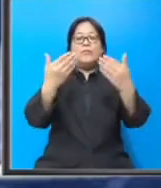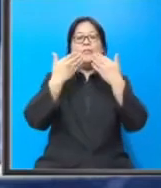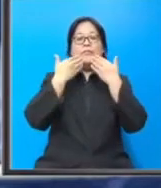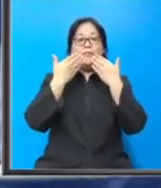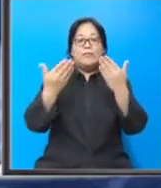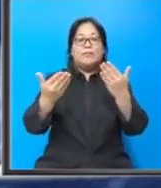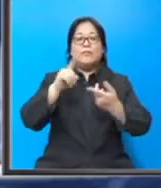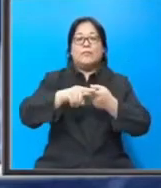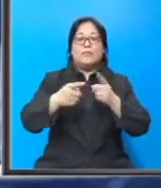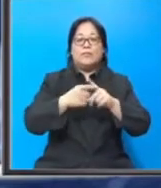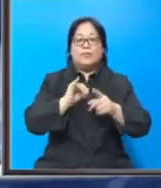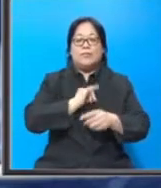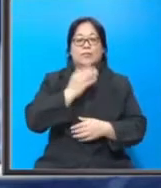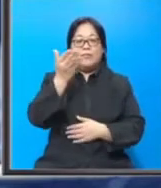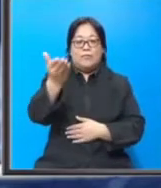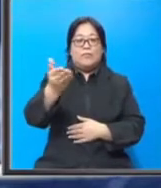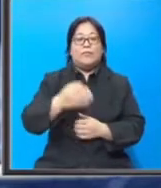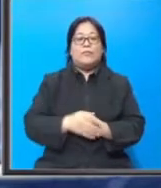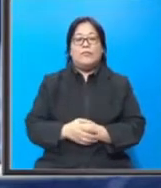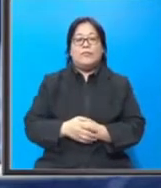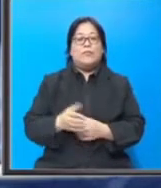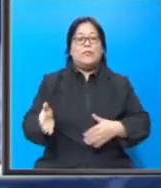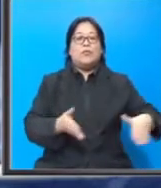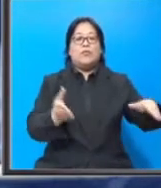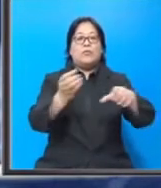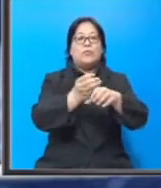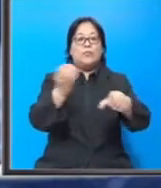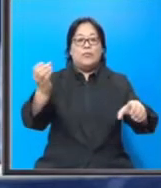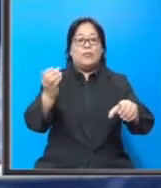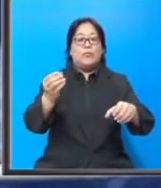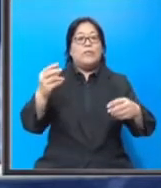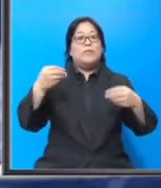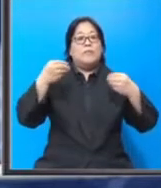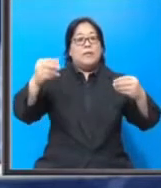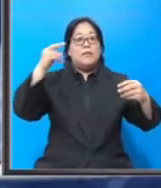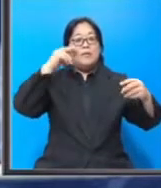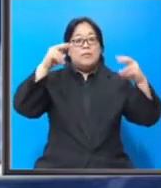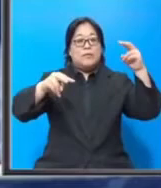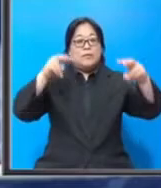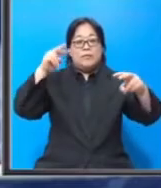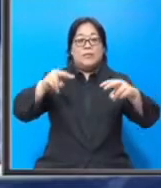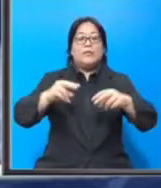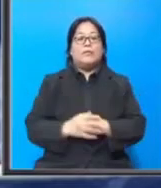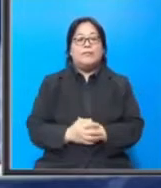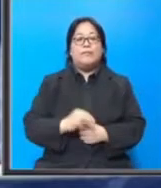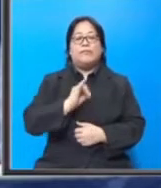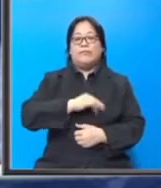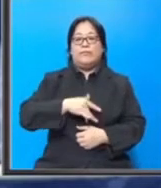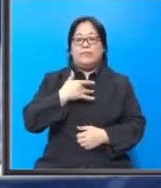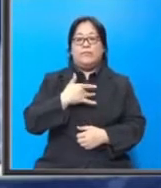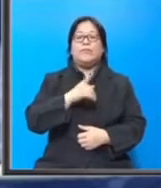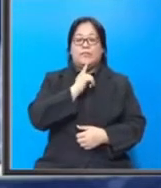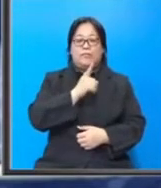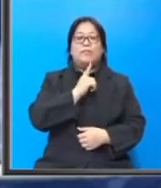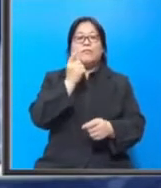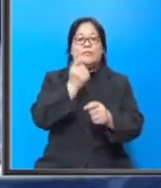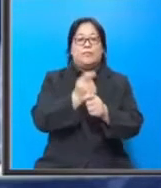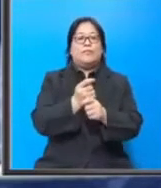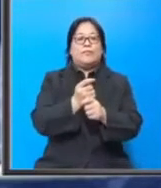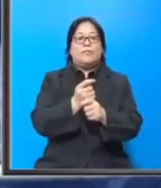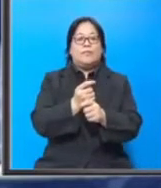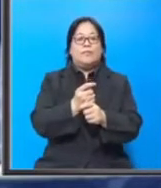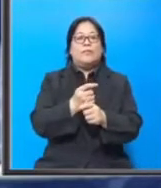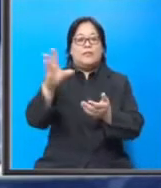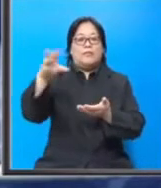kasih kepada sahabat saya Sungai Buloh yang memberikan pandangan-pandangan yang saya rasa sudah tentulah pandangan ini